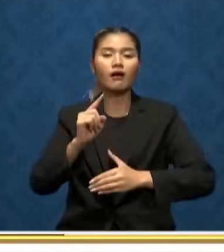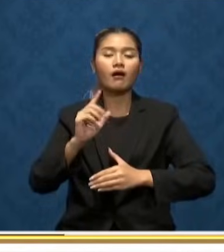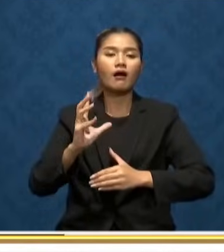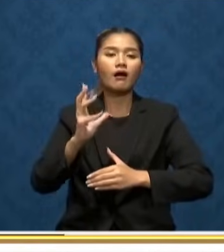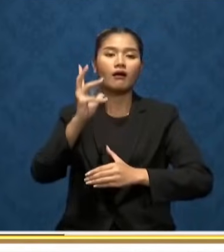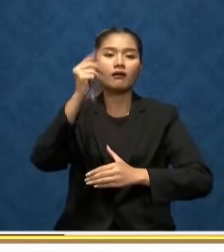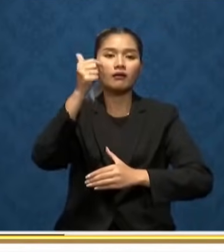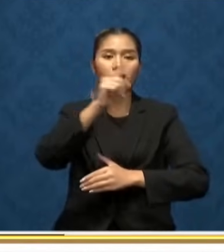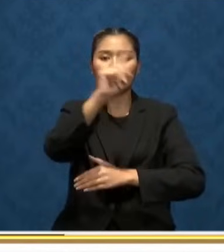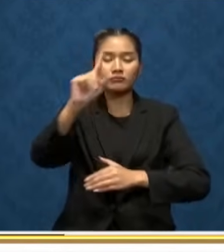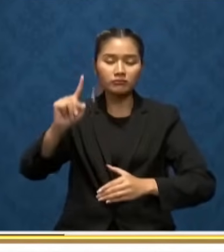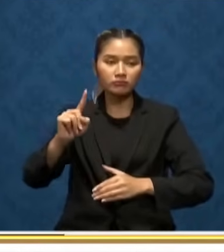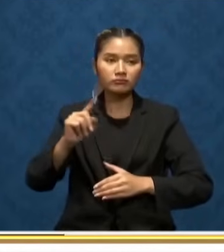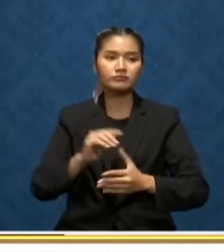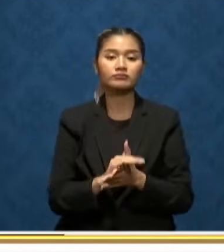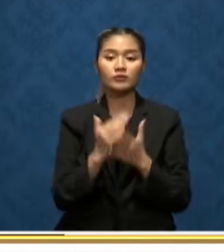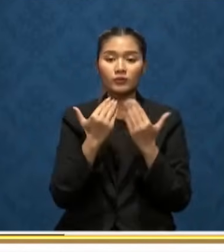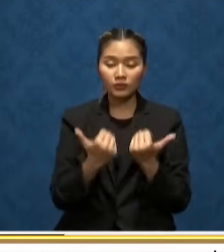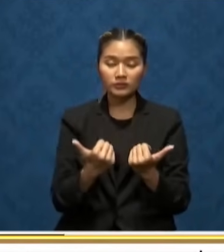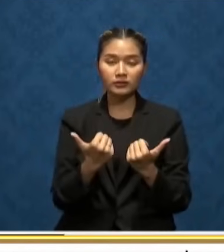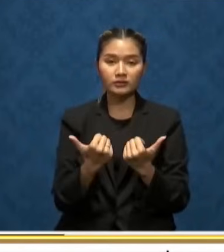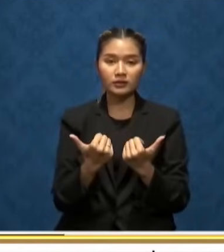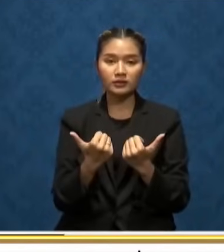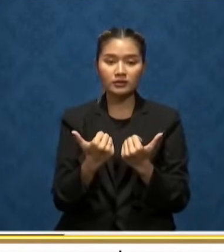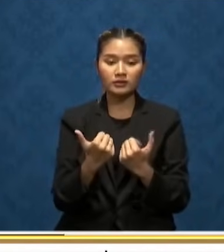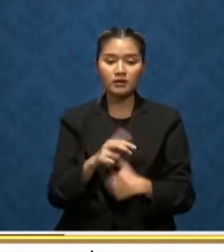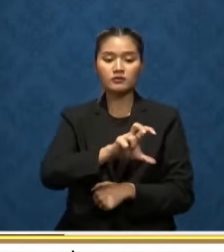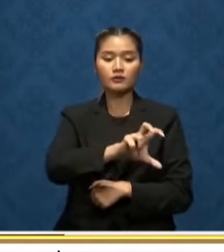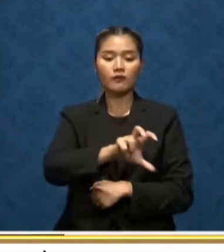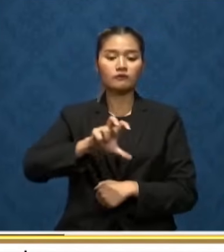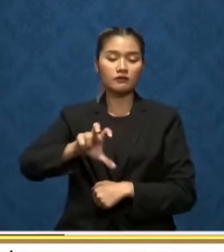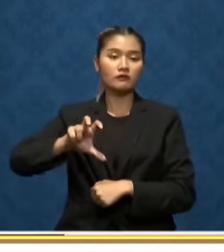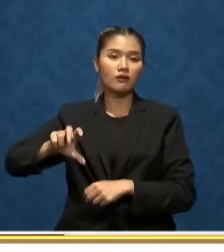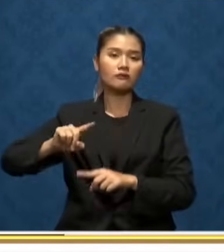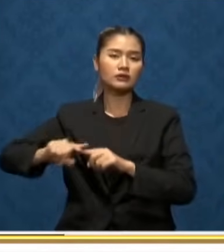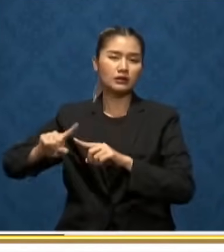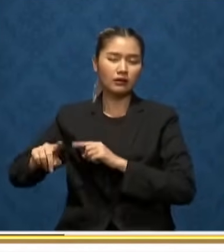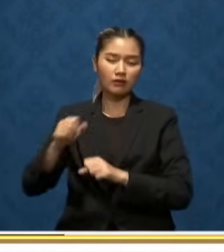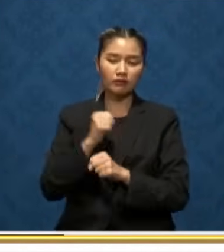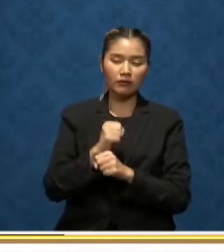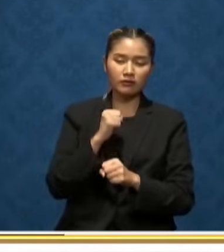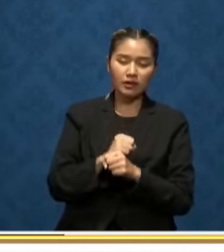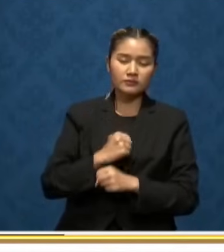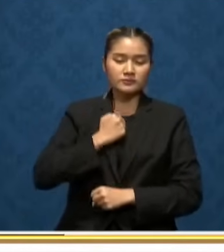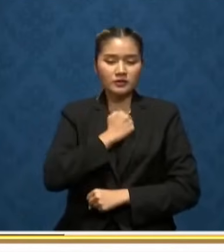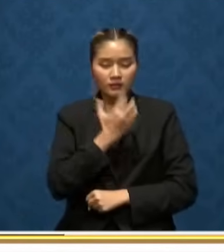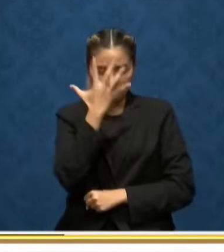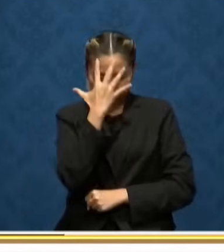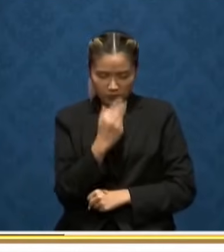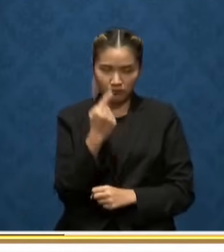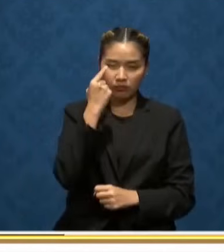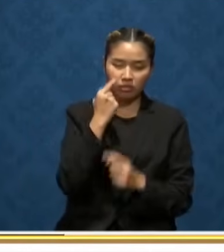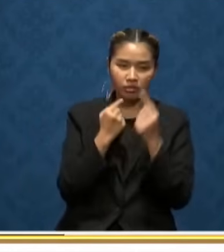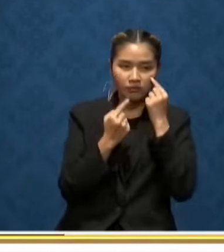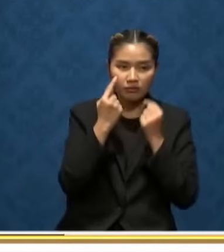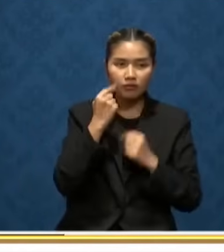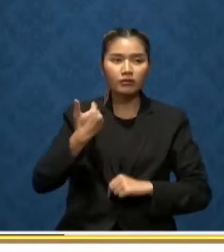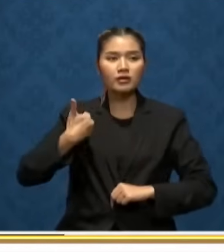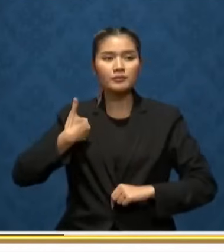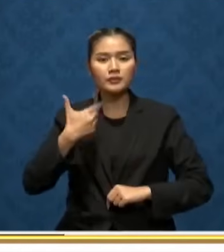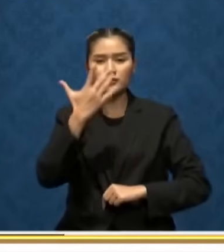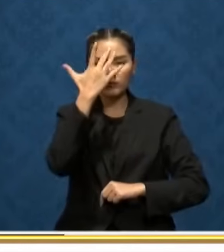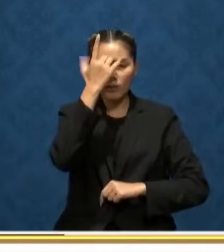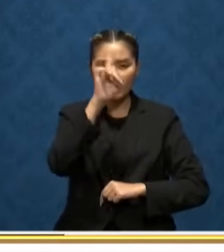ขณะนี้มีหลายช่องทำไปร้องไห้ไปทีวีอาจจะเหลือเพียง